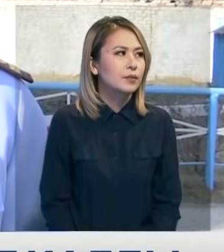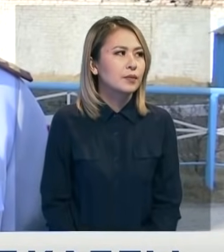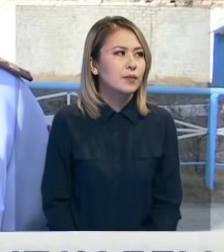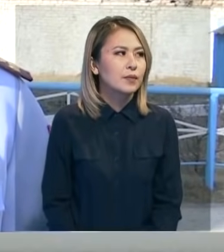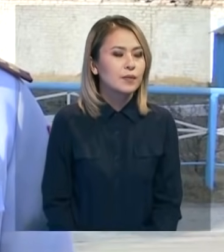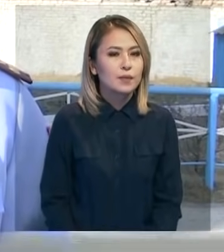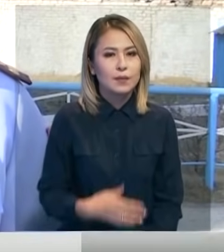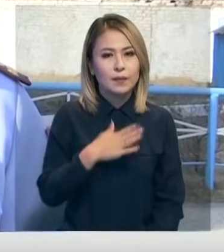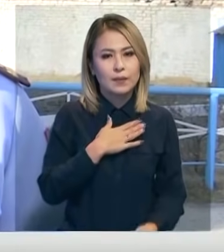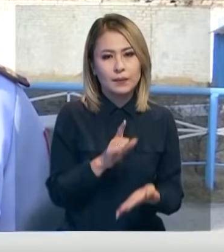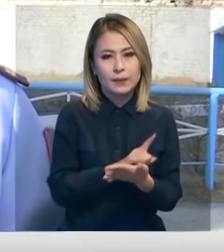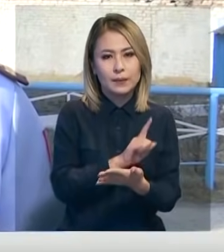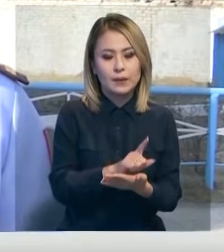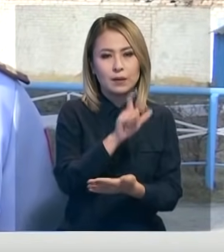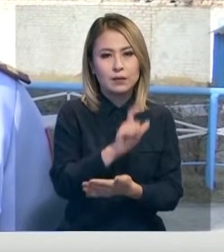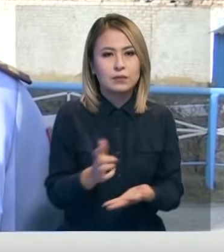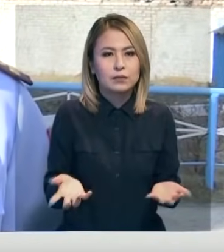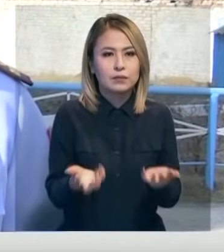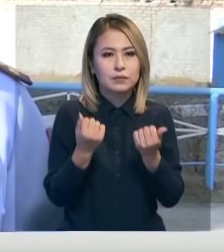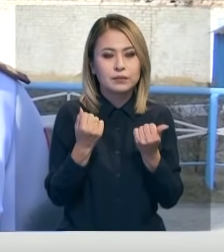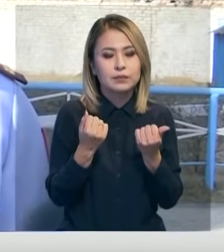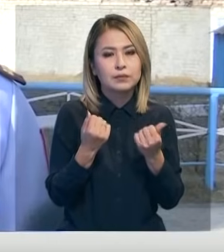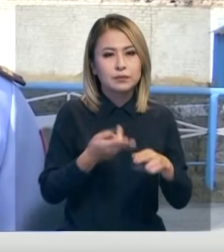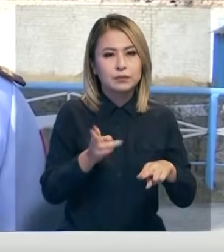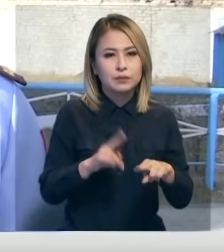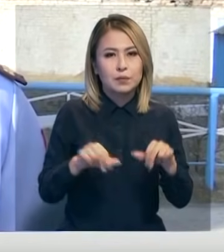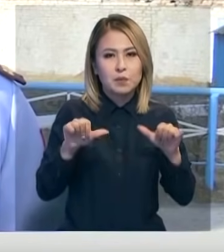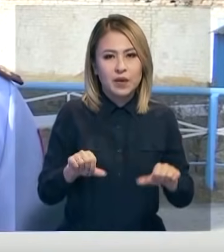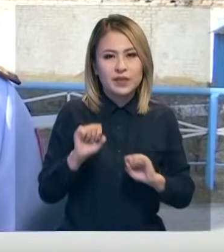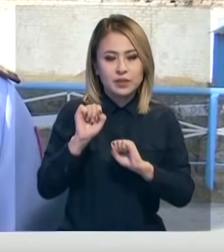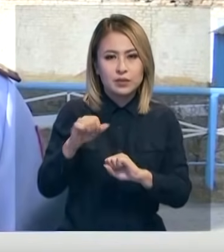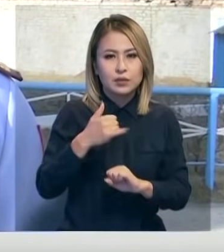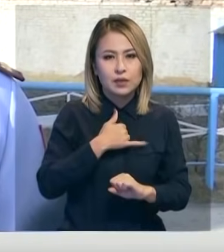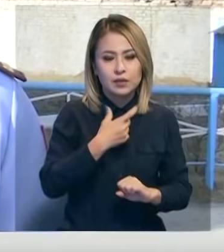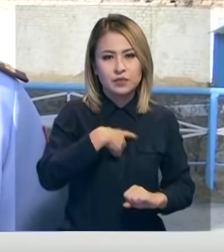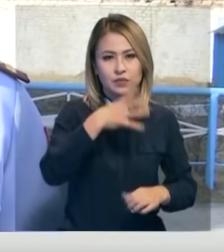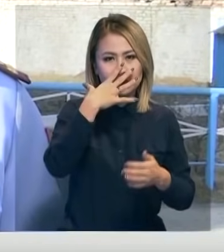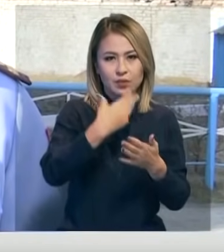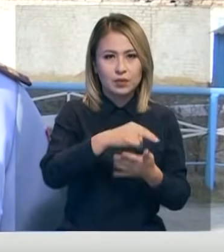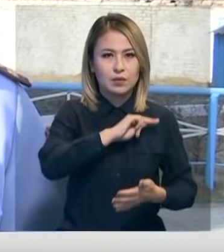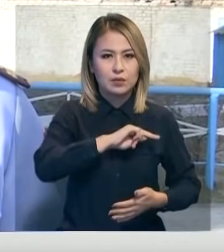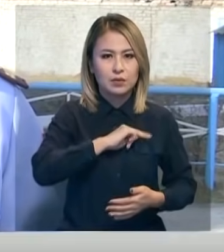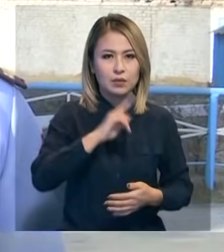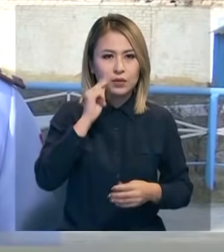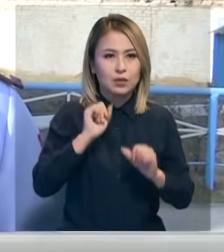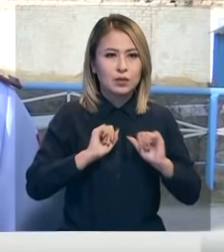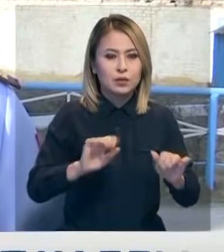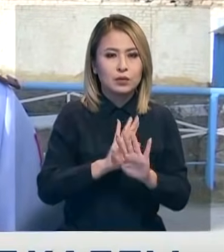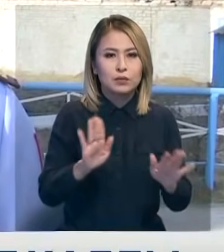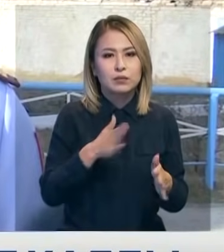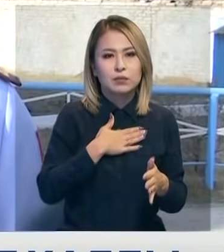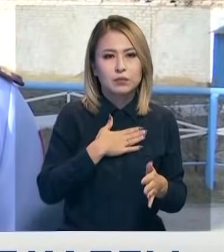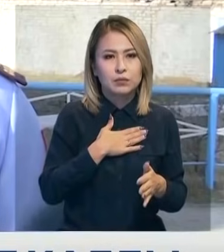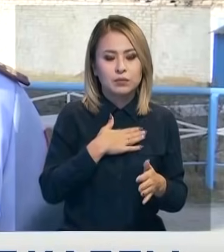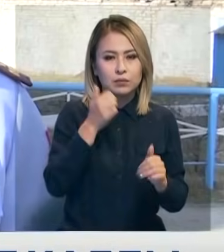Біздің міндетіміз жаңағы адамның өмірін құтқарып қалу, адамның құқығын қорғау. Мен өзімнің істеген ісімді ерлік деп санамаймын. Өйткені менің